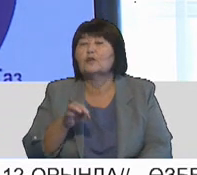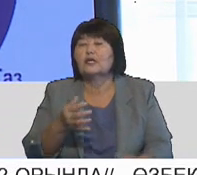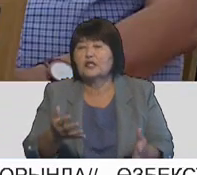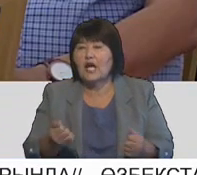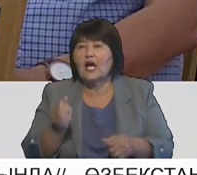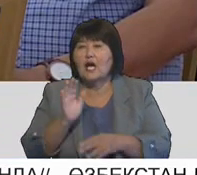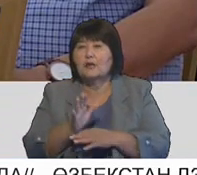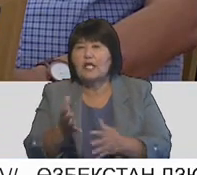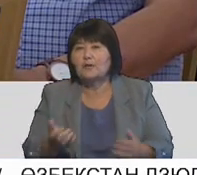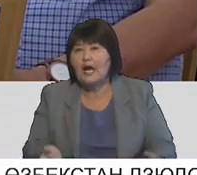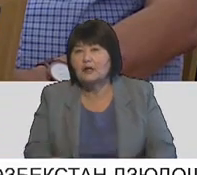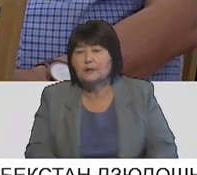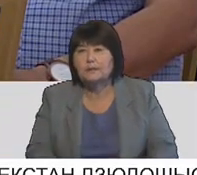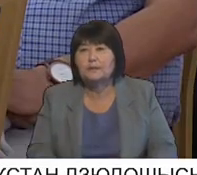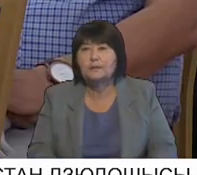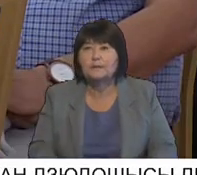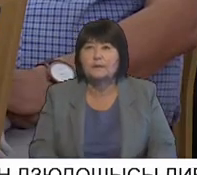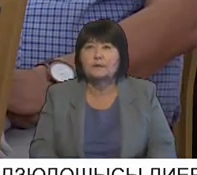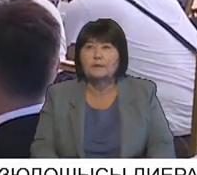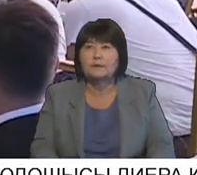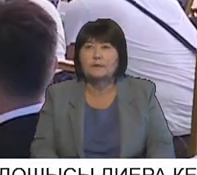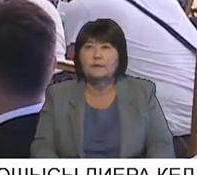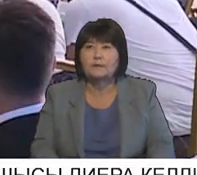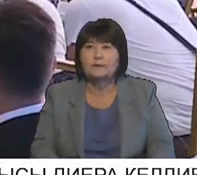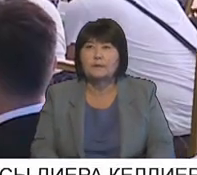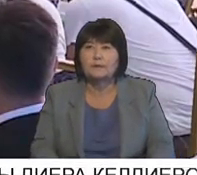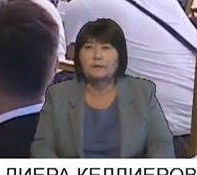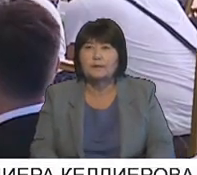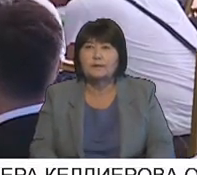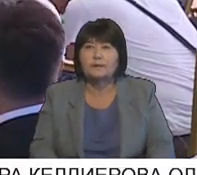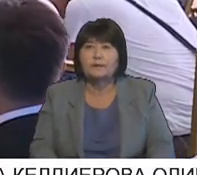қабылданбақ. Қозы көрпеш Асыраулы Айбек Қаржобай, Еркебұлан Шәукенбаев, Қызылорда телеарнасы.